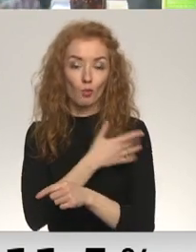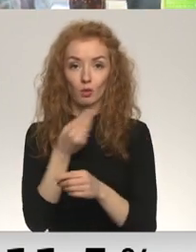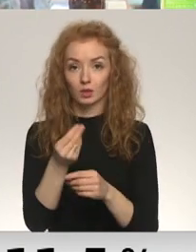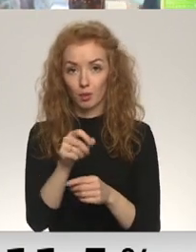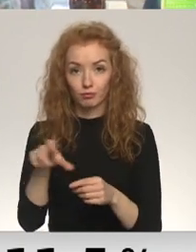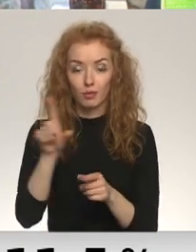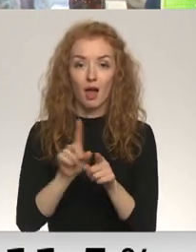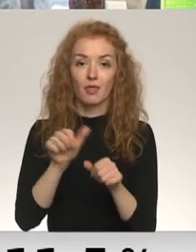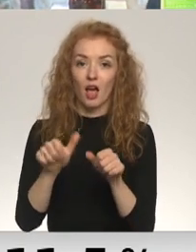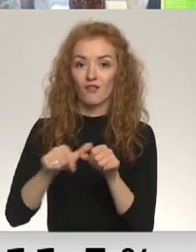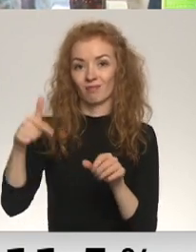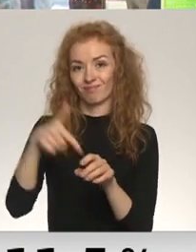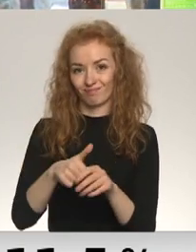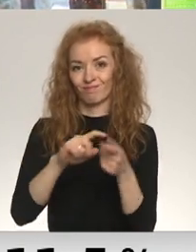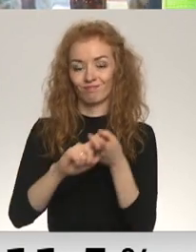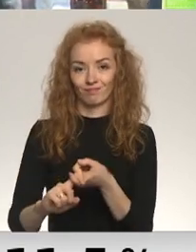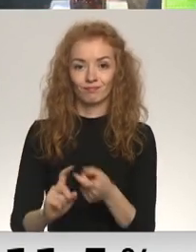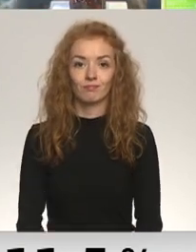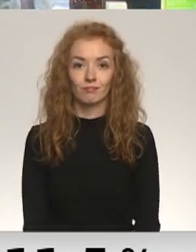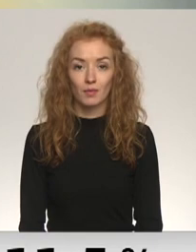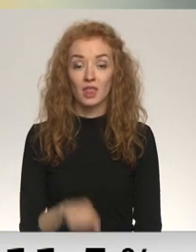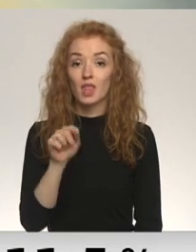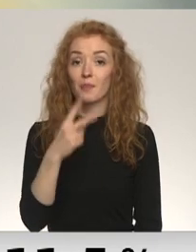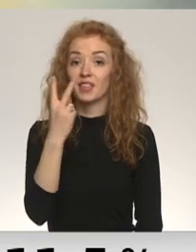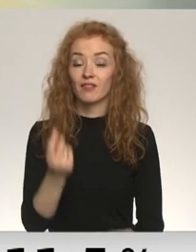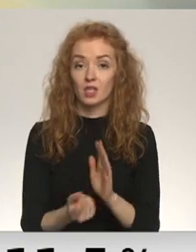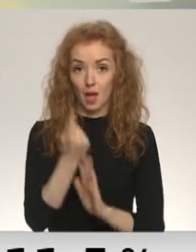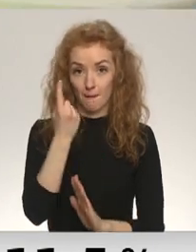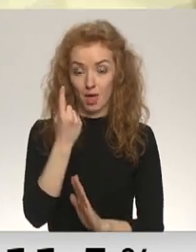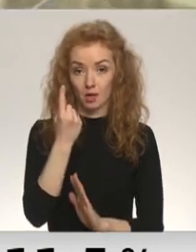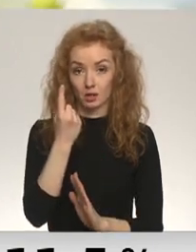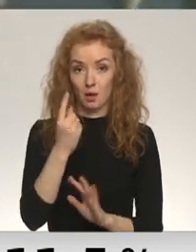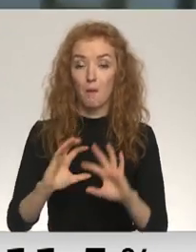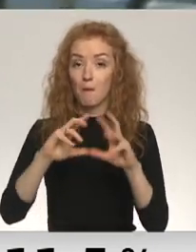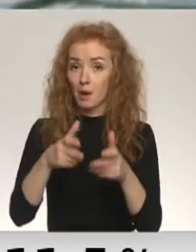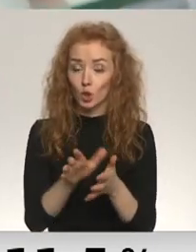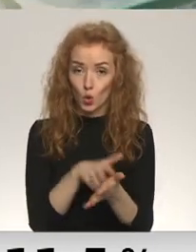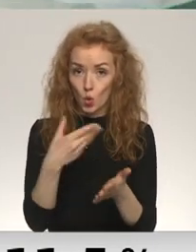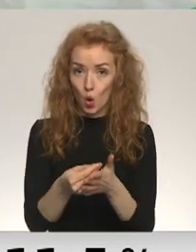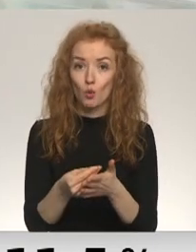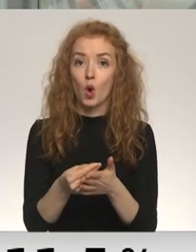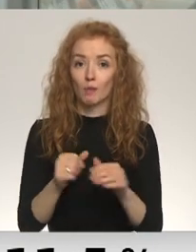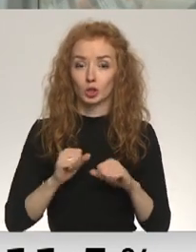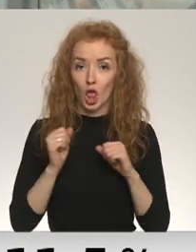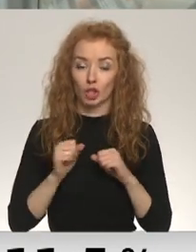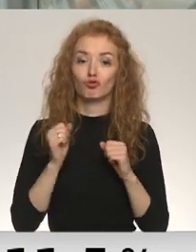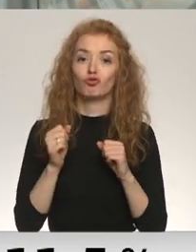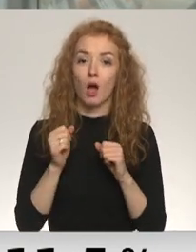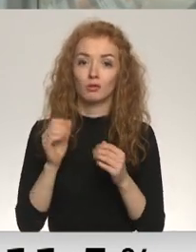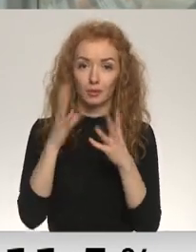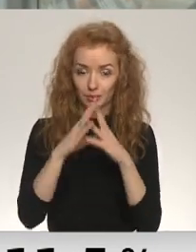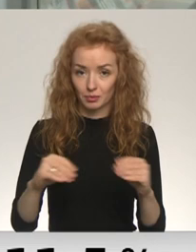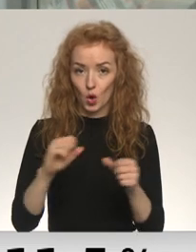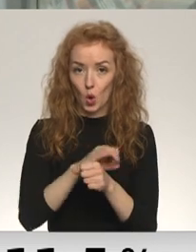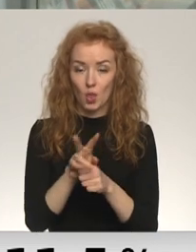– degvielas cenu pieaugums. Un tam ir divi iemesli. Pirmkārt, pasaule vēl aizvien atkopjas no Covid-19 pandēmijas